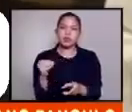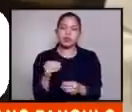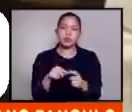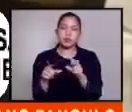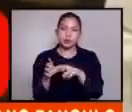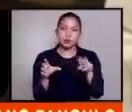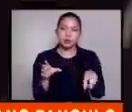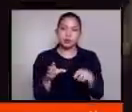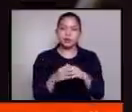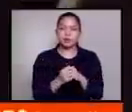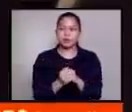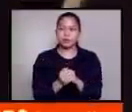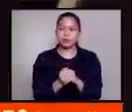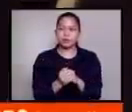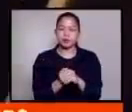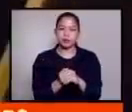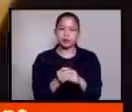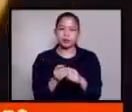pinapababa.